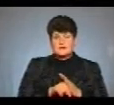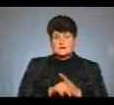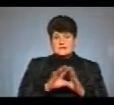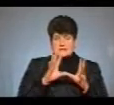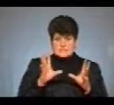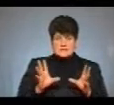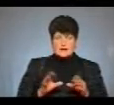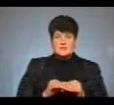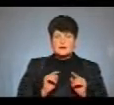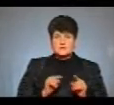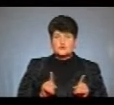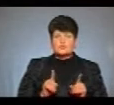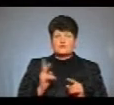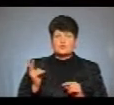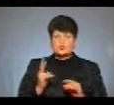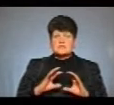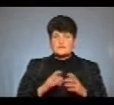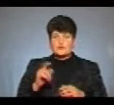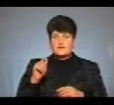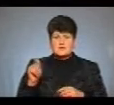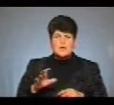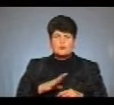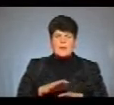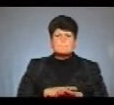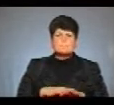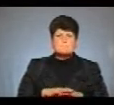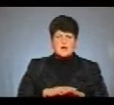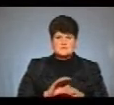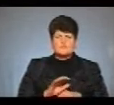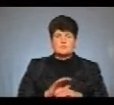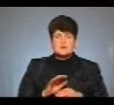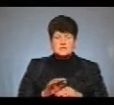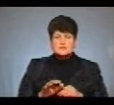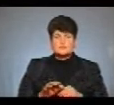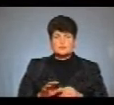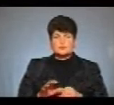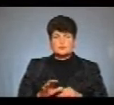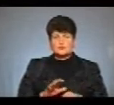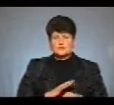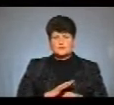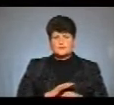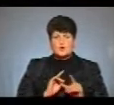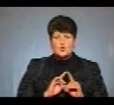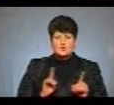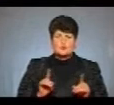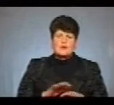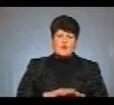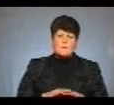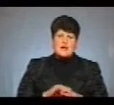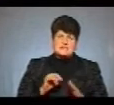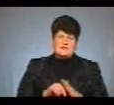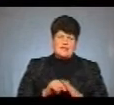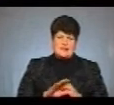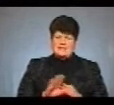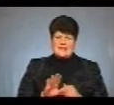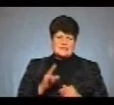загальна тенденція, що в Другу світову війну була дуже масова, відповідно, виробництво боєприпасів носило особливо масовий характер, і не